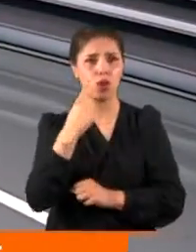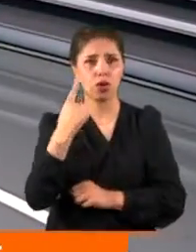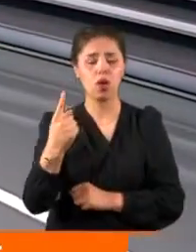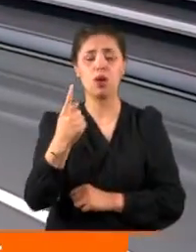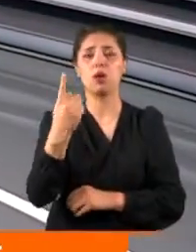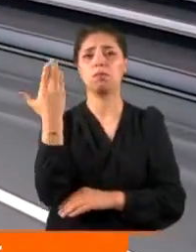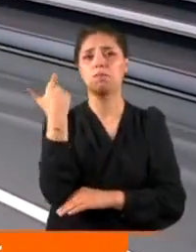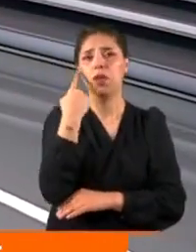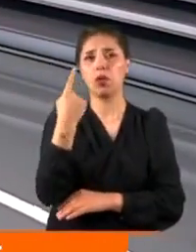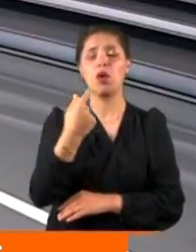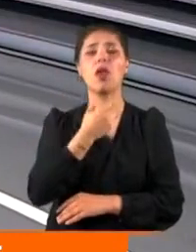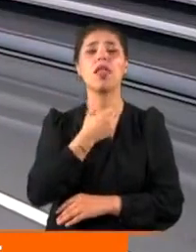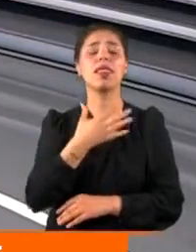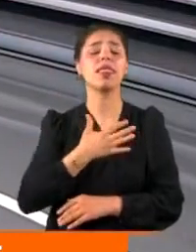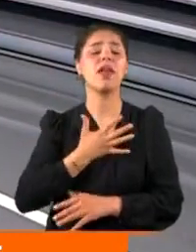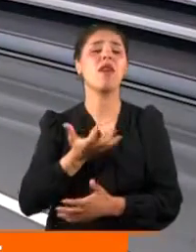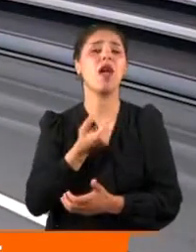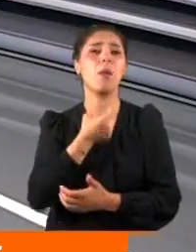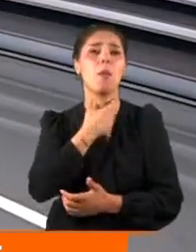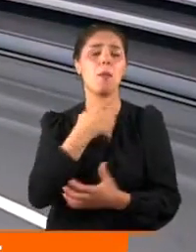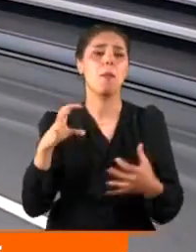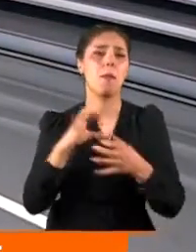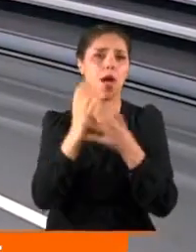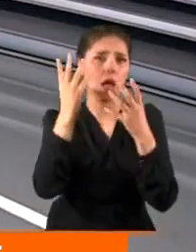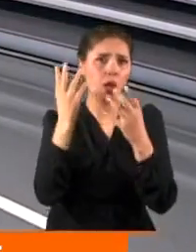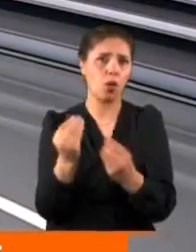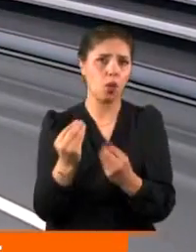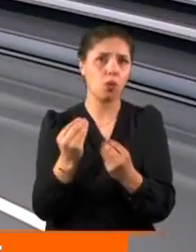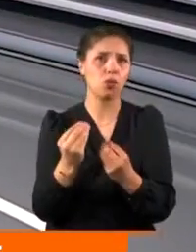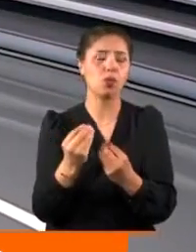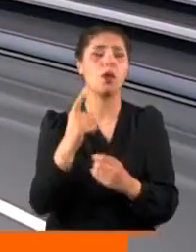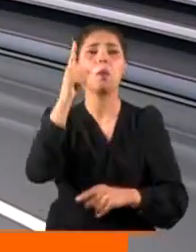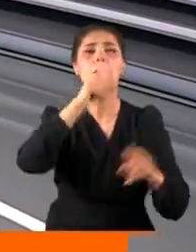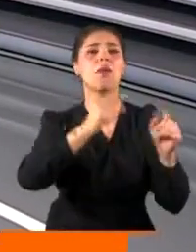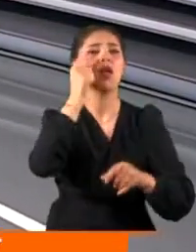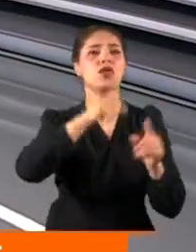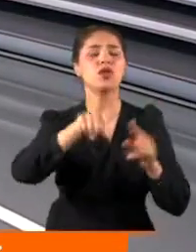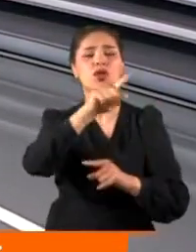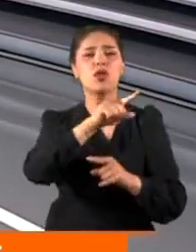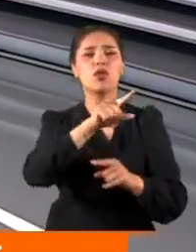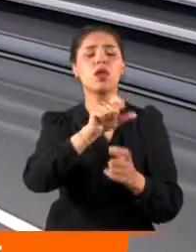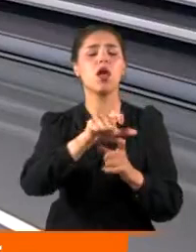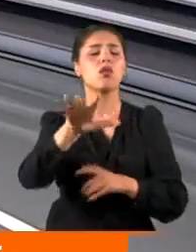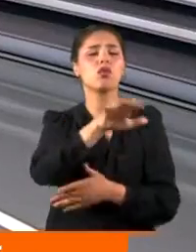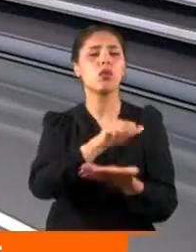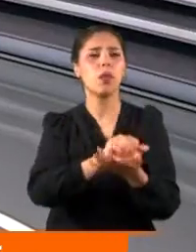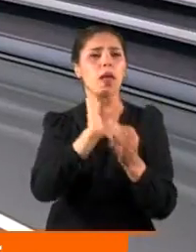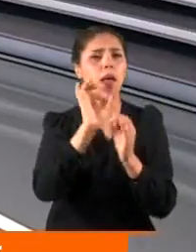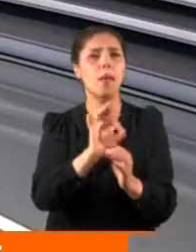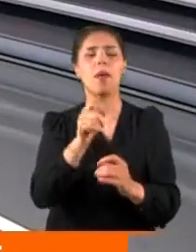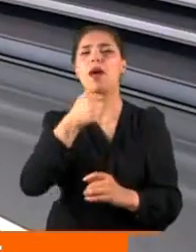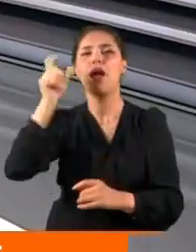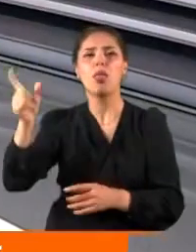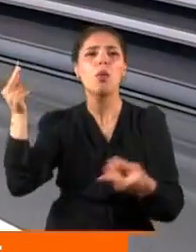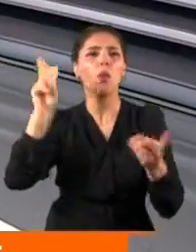entübe edildiği haberi geldi. O hastanede yaşama tutunmaya çalışırken bazı kendini bilmezler. Sosyal medyadan sürekli olarak Uğur'un